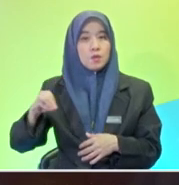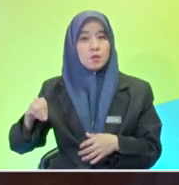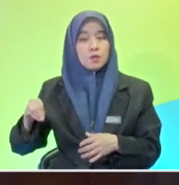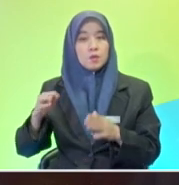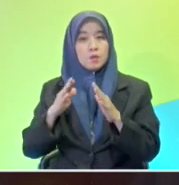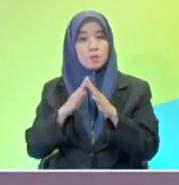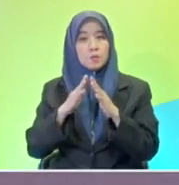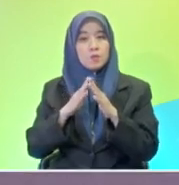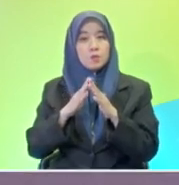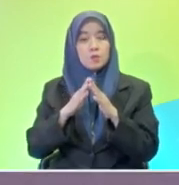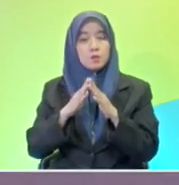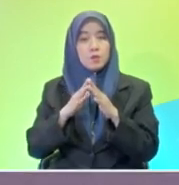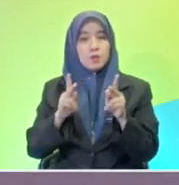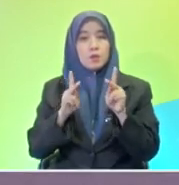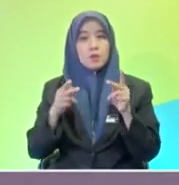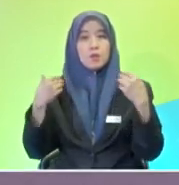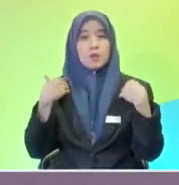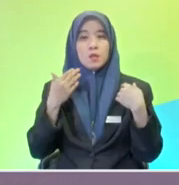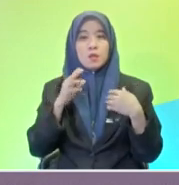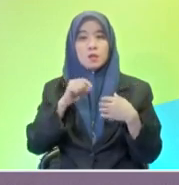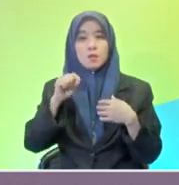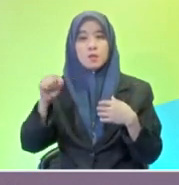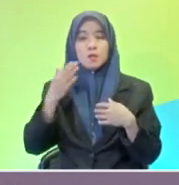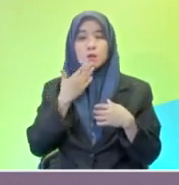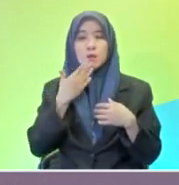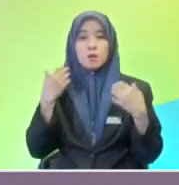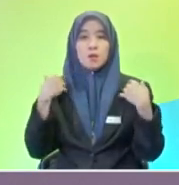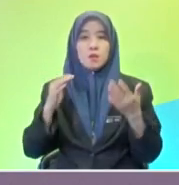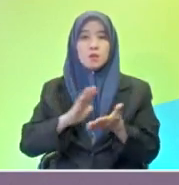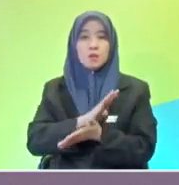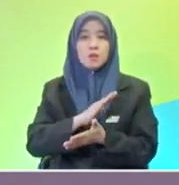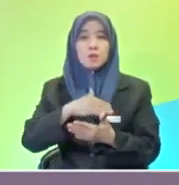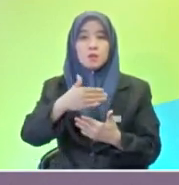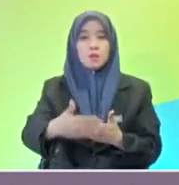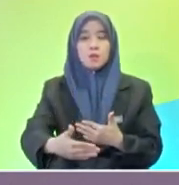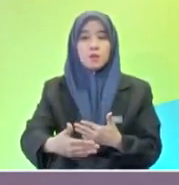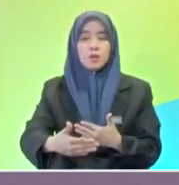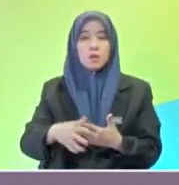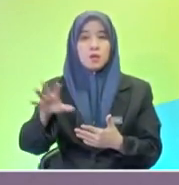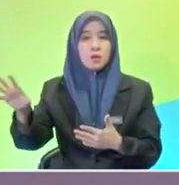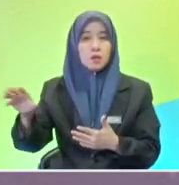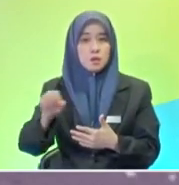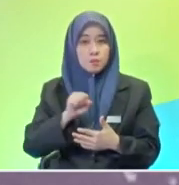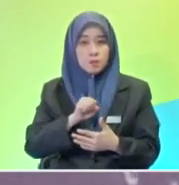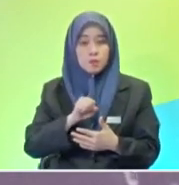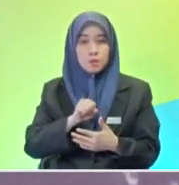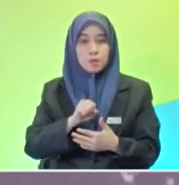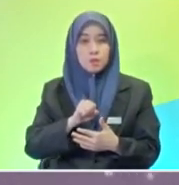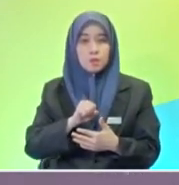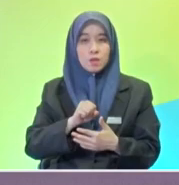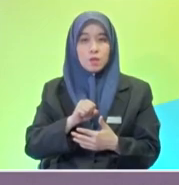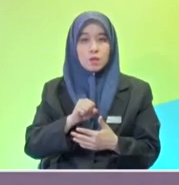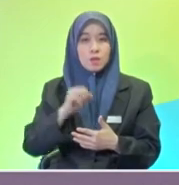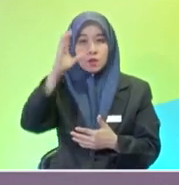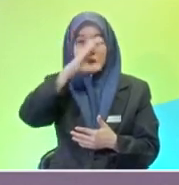murid kat rumah kalau ada pensel warna ada kertas kat depan depan anda tu Anda boleh ambil dapatkan daun saya